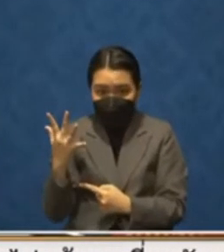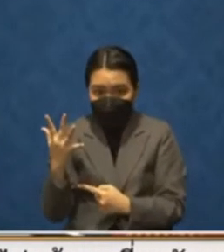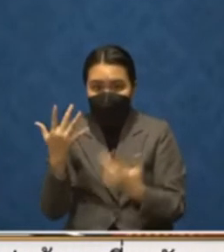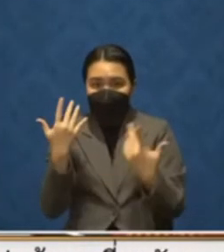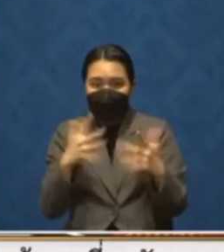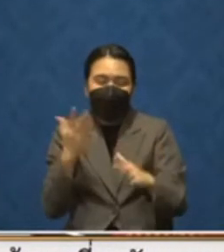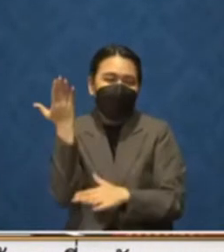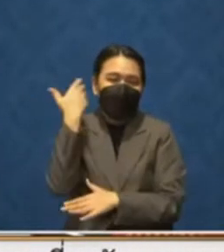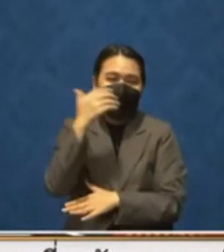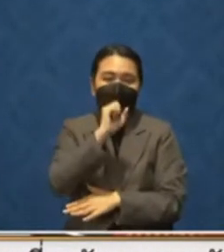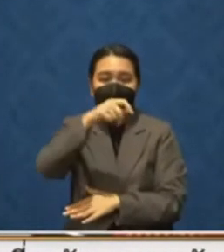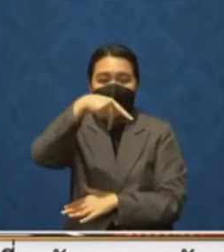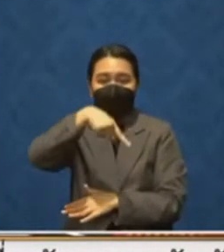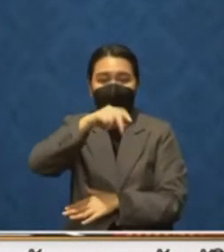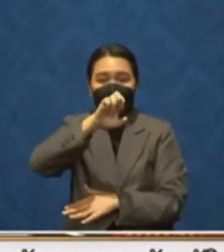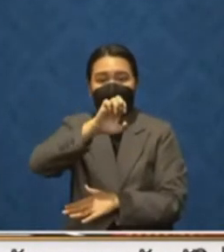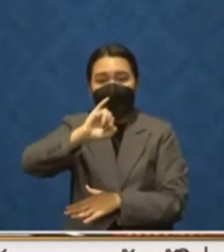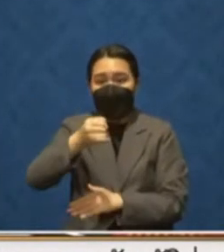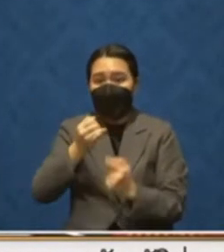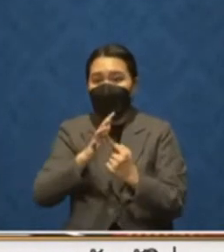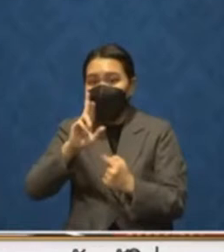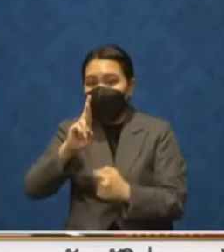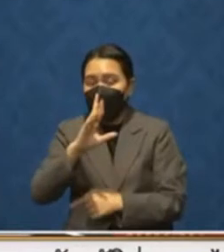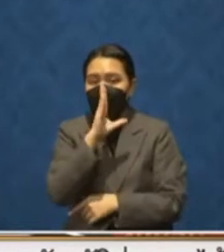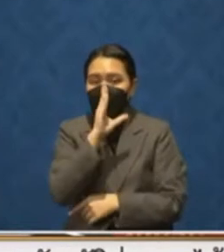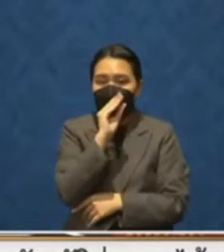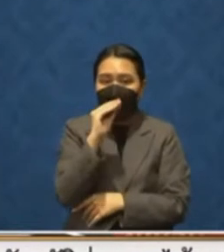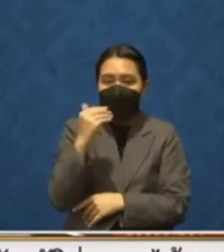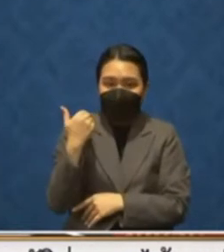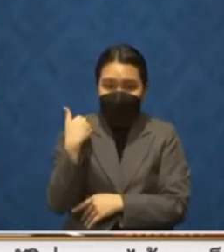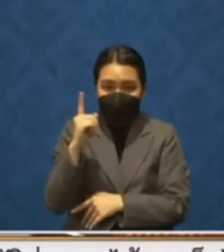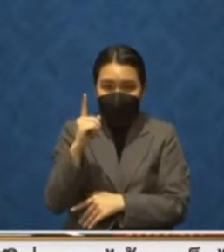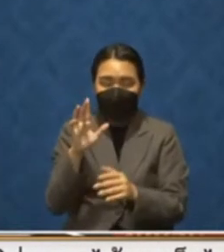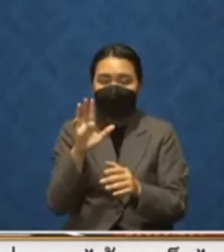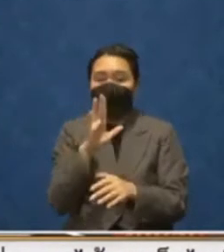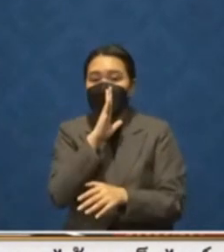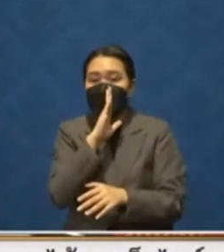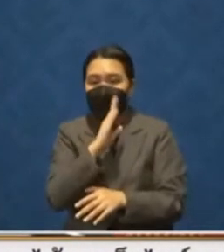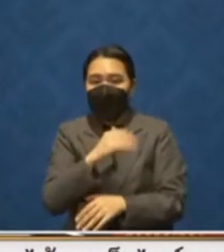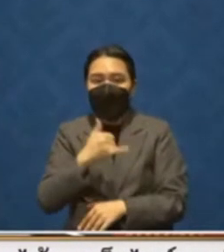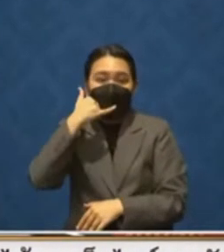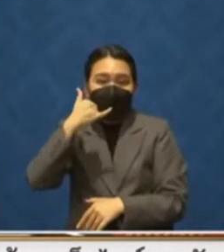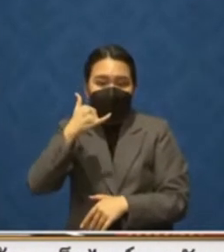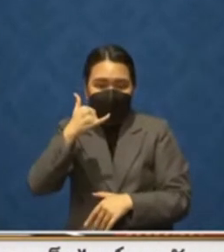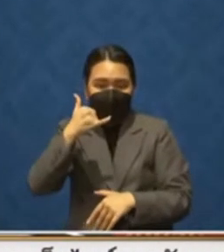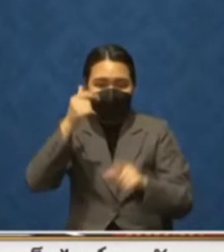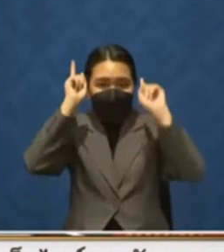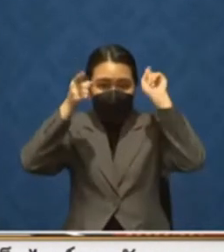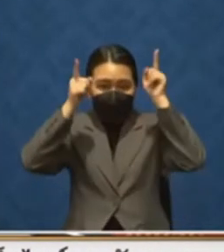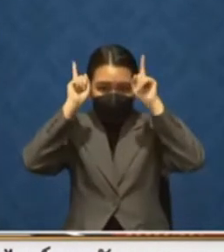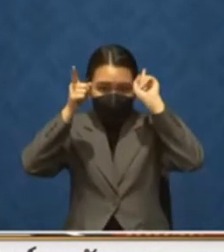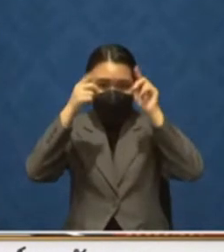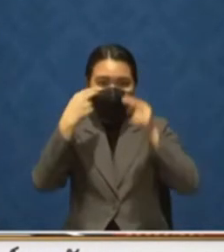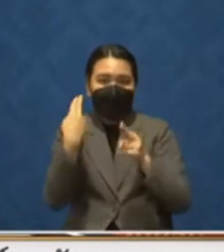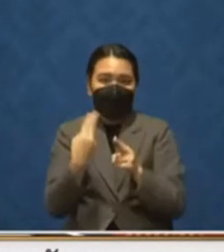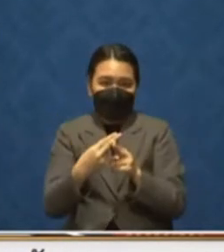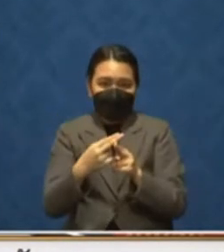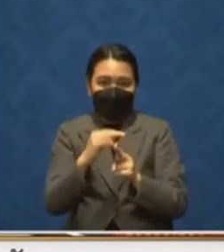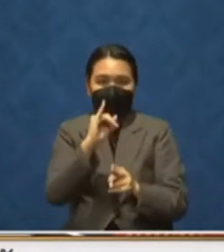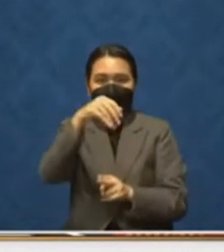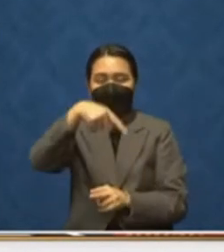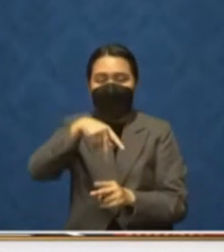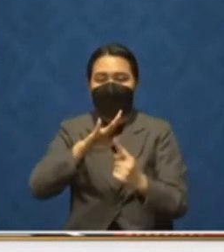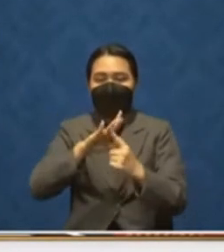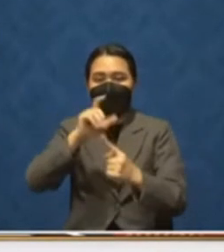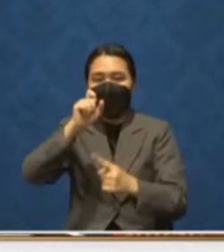กว่าแต่ซุส Girlการที่มีของโทรศัพท์Androidก็มีกันนะครับถ้าใครเซอร์ตอนนี้ก็เริ่มเข้ามาในประเทศไทย